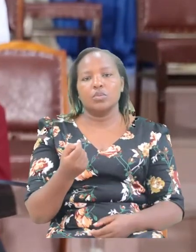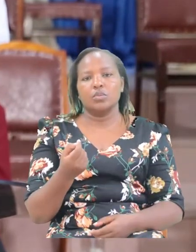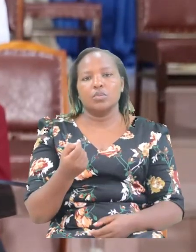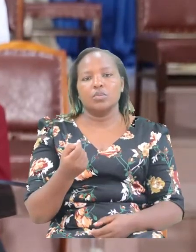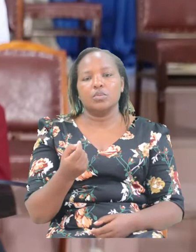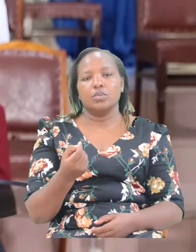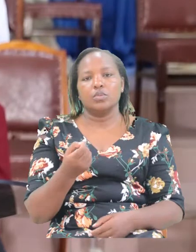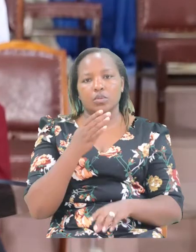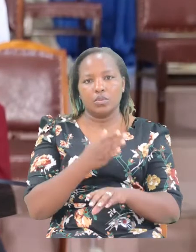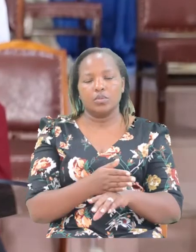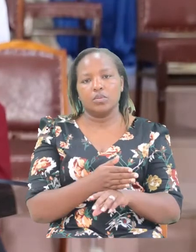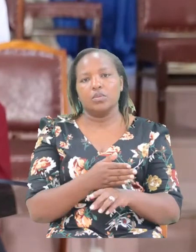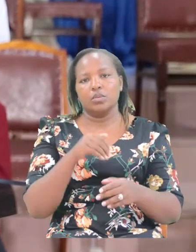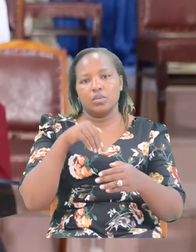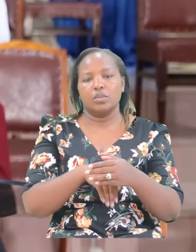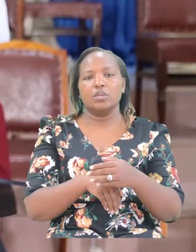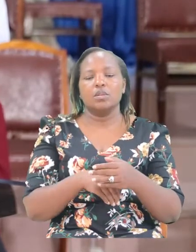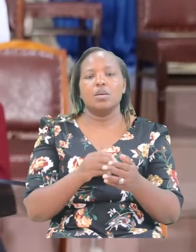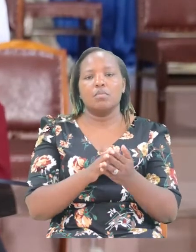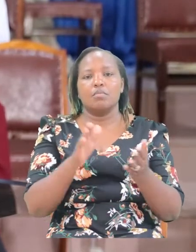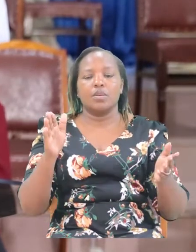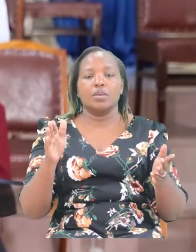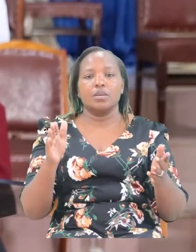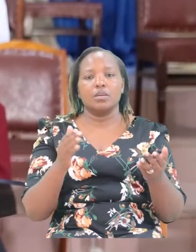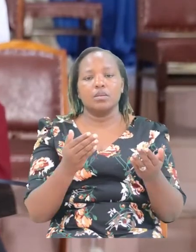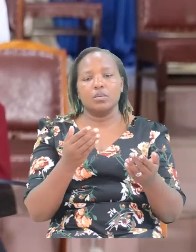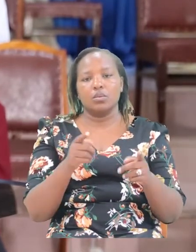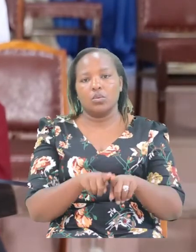huwa dhalimu katika lililo kubwa pia.